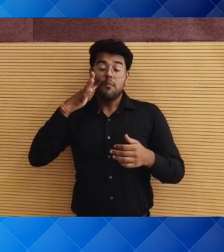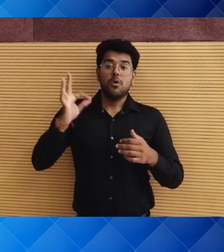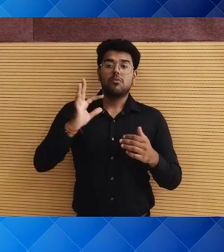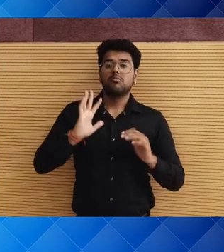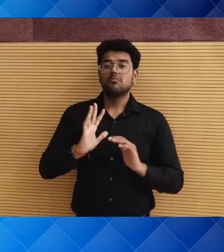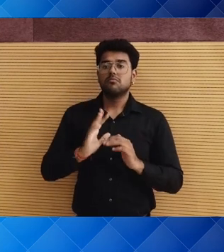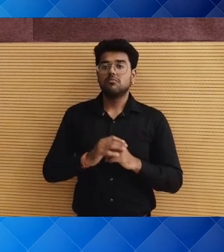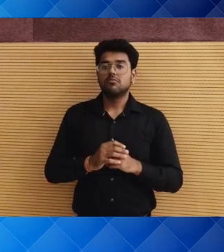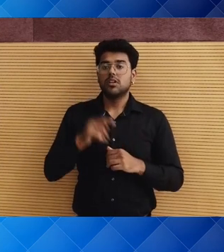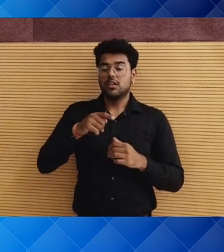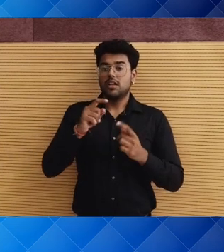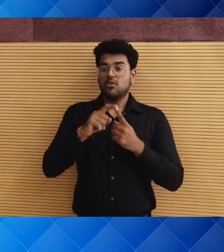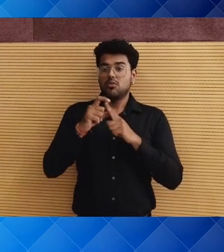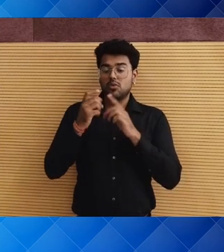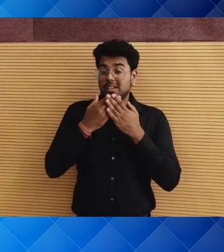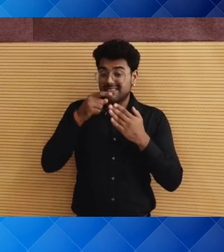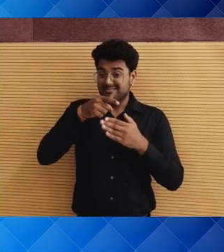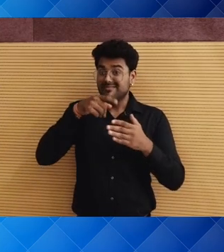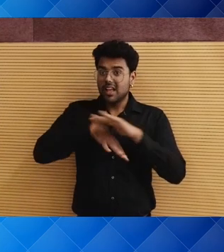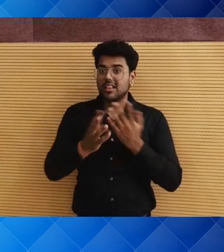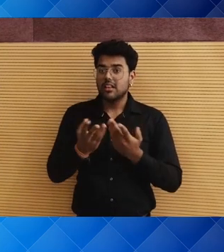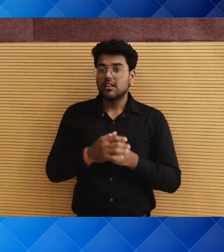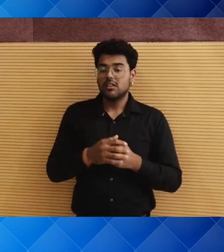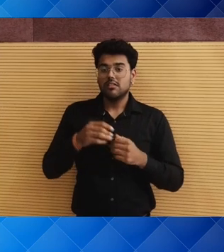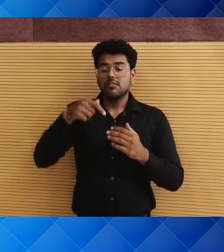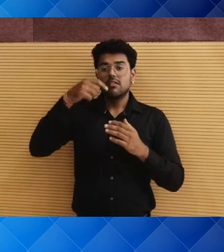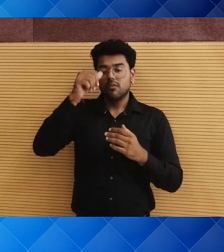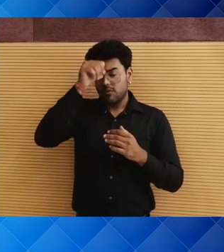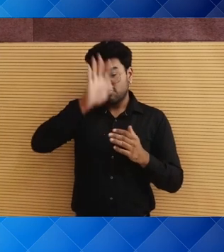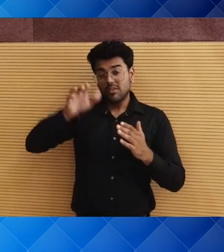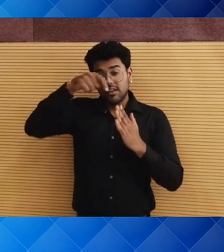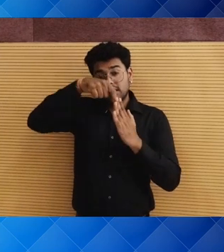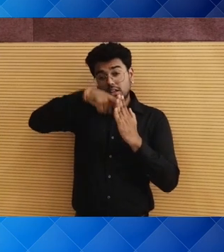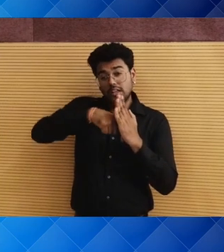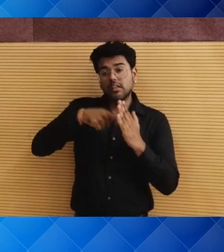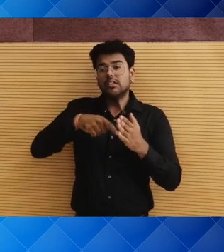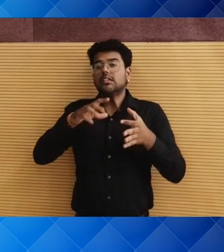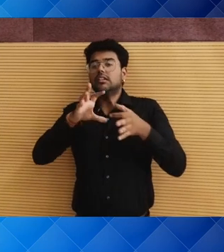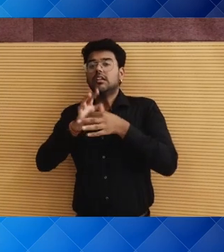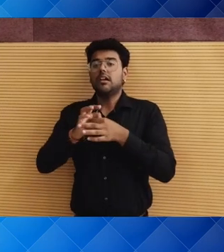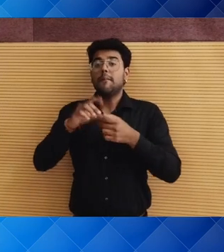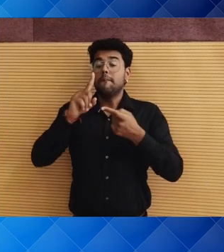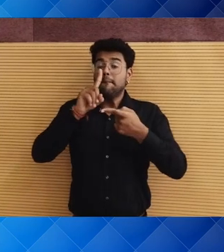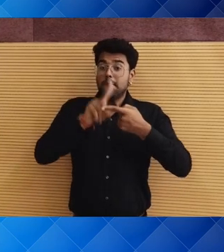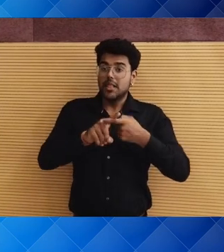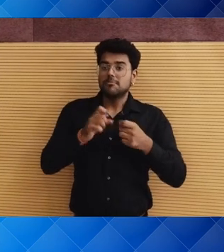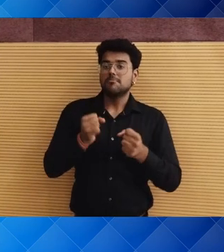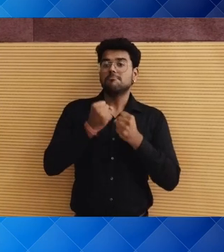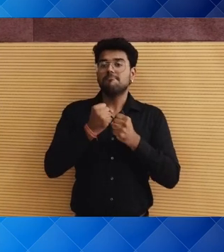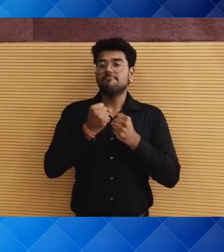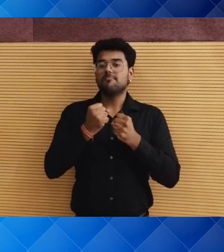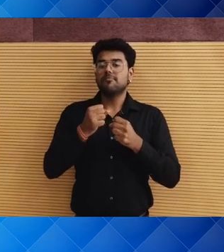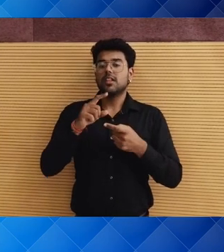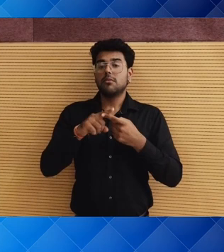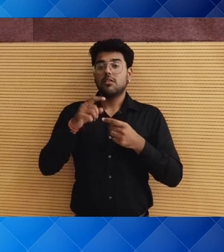है, क्योंकि इस शिक्षा नीति में हमें रूटेड एंड फ्यूचरिस्टिक, जड़ से मजबूत और